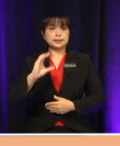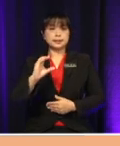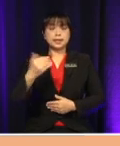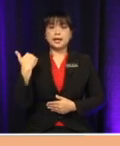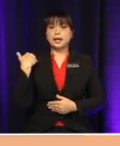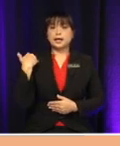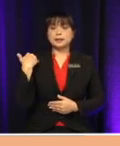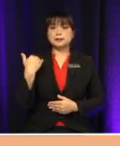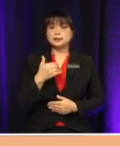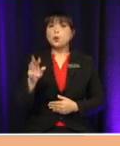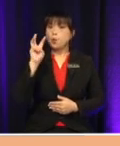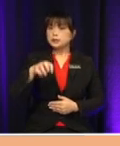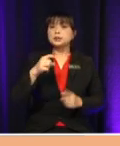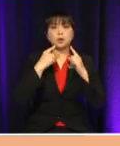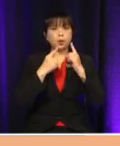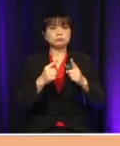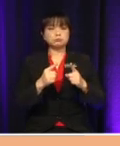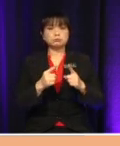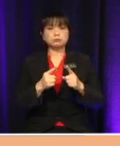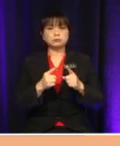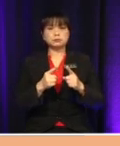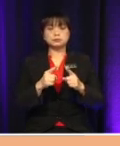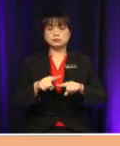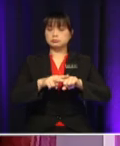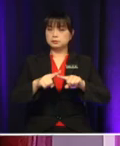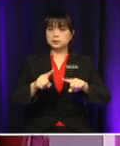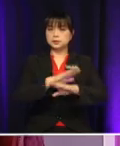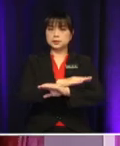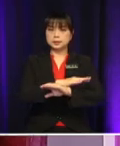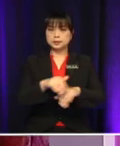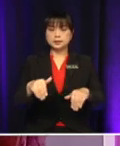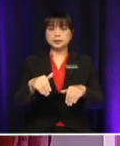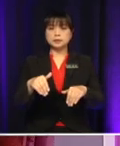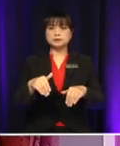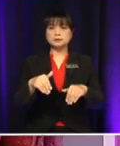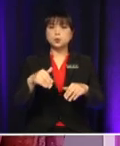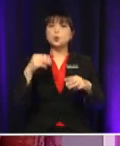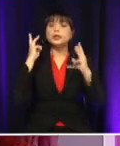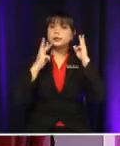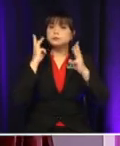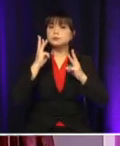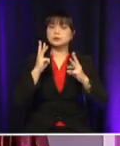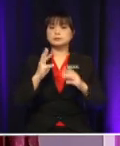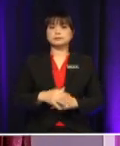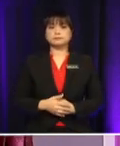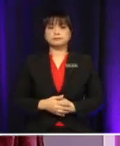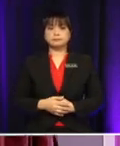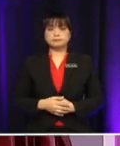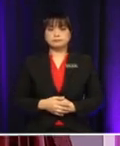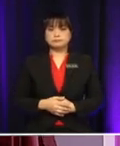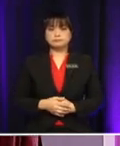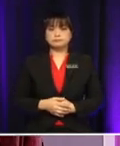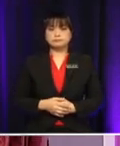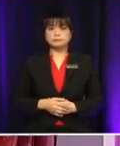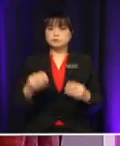wajib dijawab ini pun sangat ditakuti oleh murid tapi jangan bimbang Kalau anda bersedia semua akan menjadi lebih senang oke jumlah